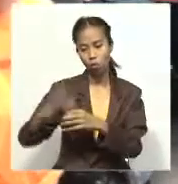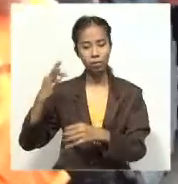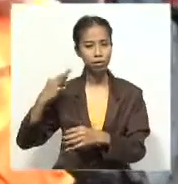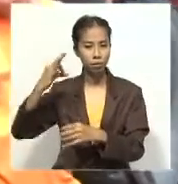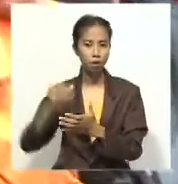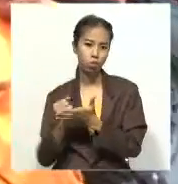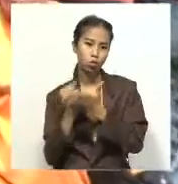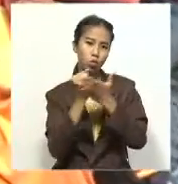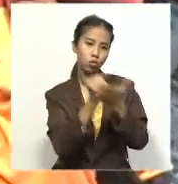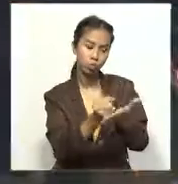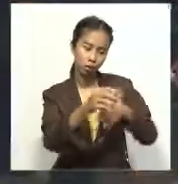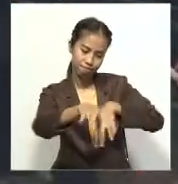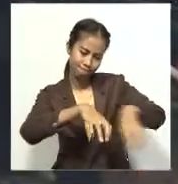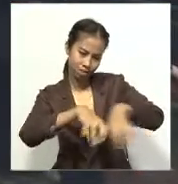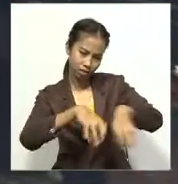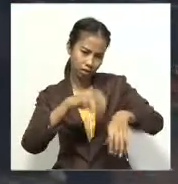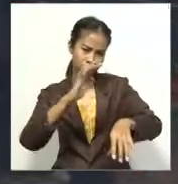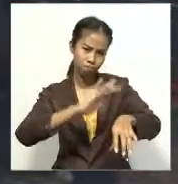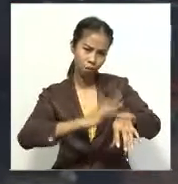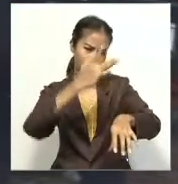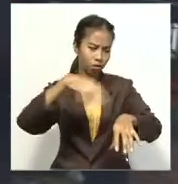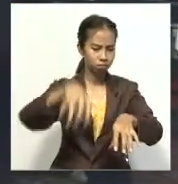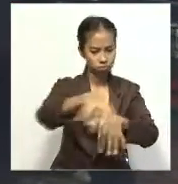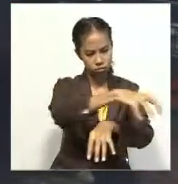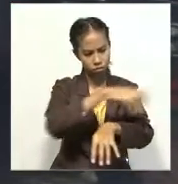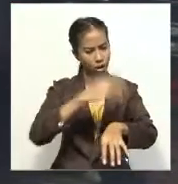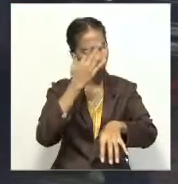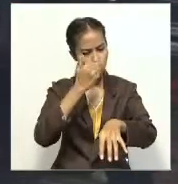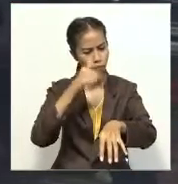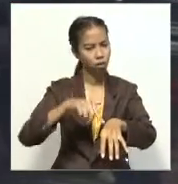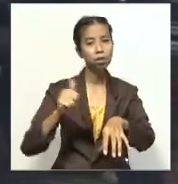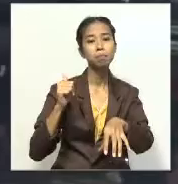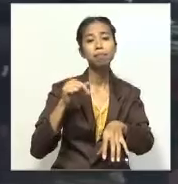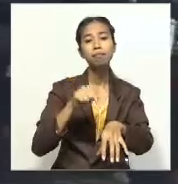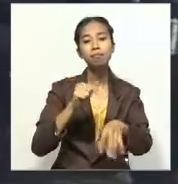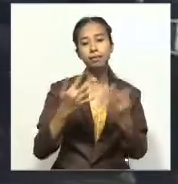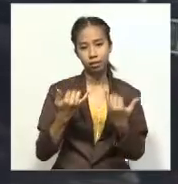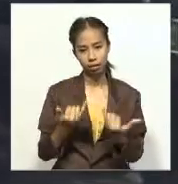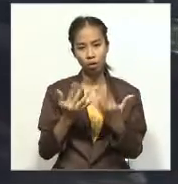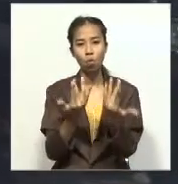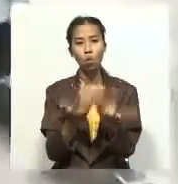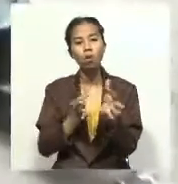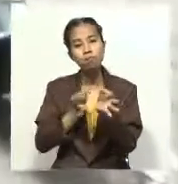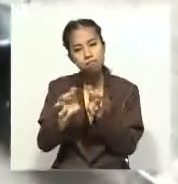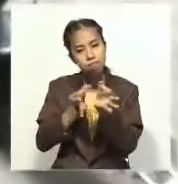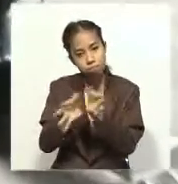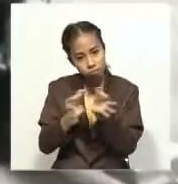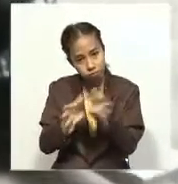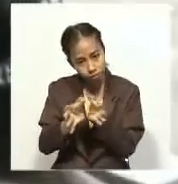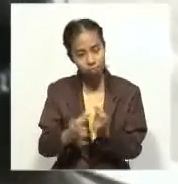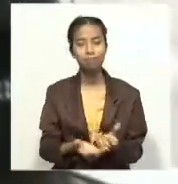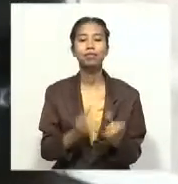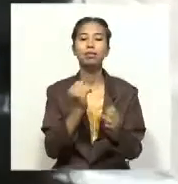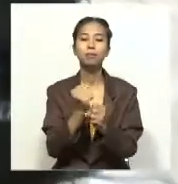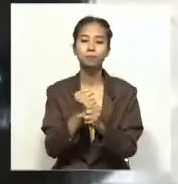ามาช่วยในการฟื้นฟูปรับปรุงภูมิทัศน์บริเวณโดยรอบวนอุทยานถ้ำหลวงขุนน้ำนางนอนซึ่งก็จะมีการชี้แจงรายละเอียดและมอบหมายภารกิจกันต่อ